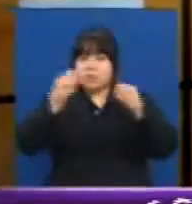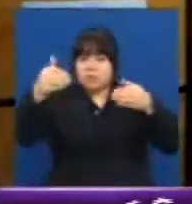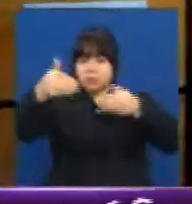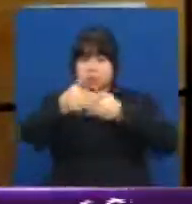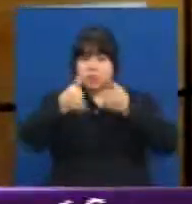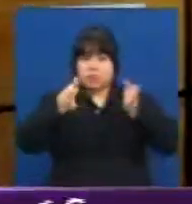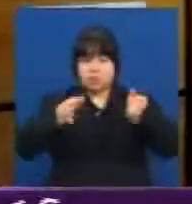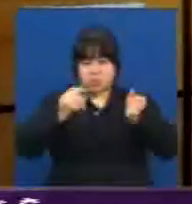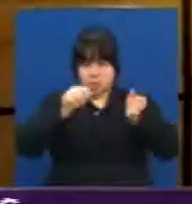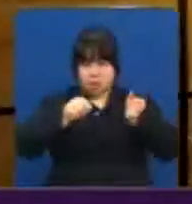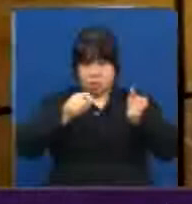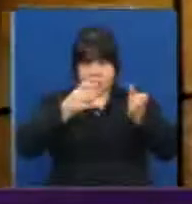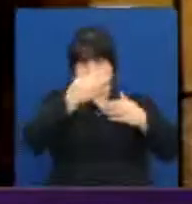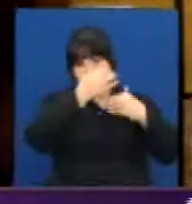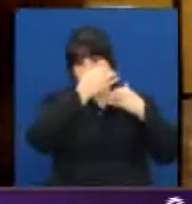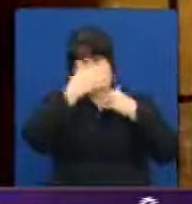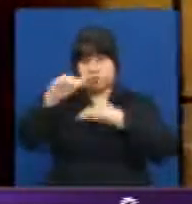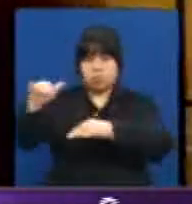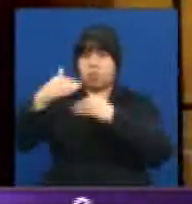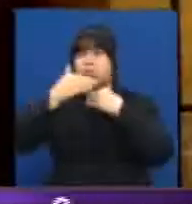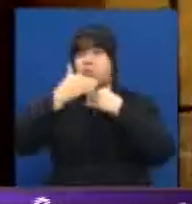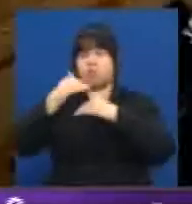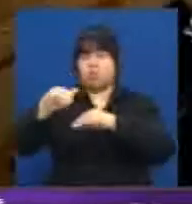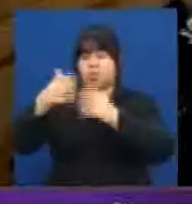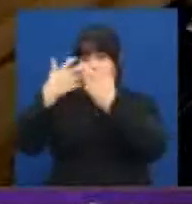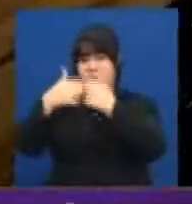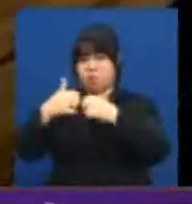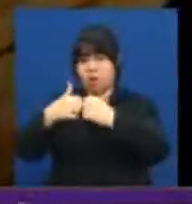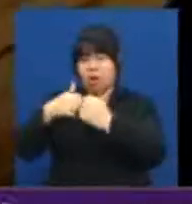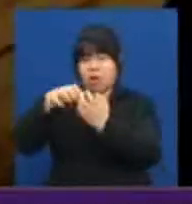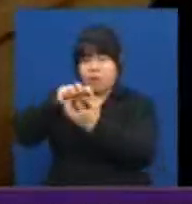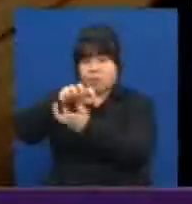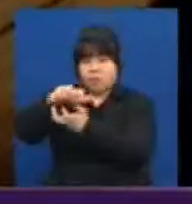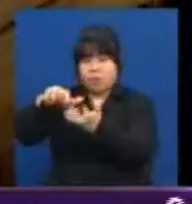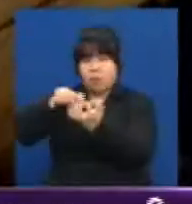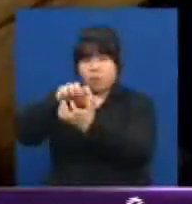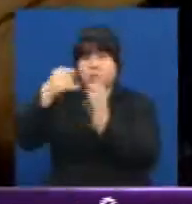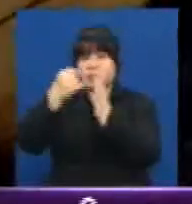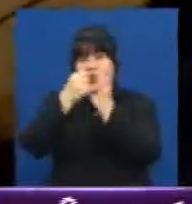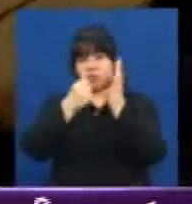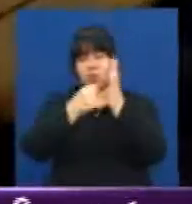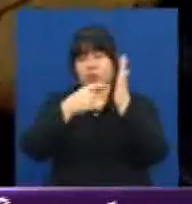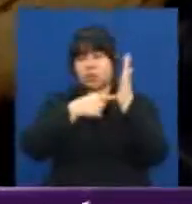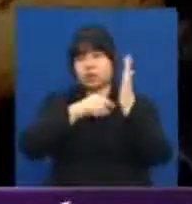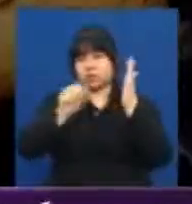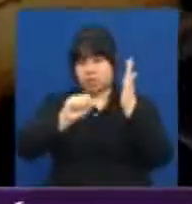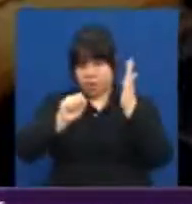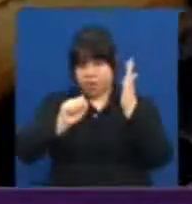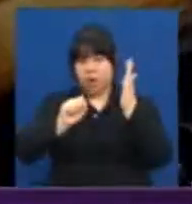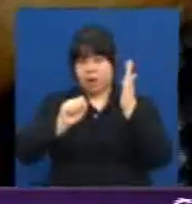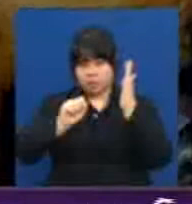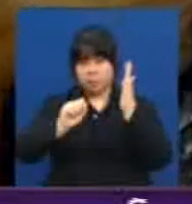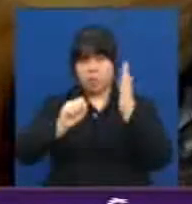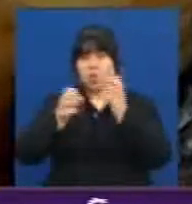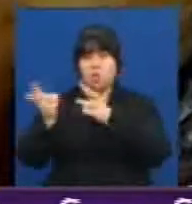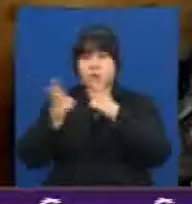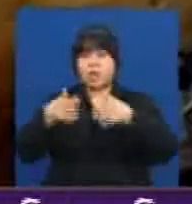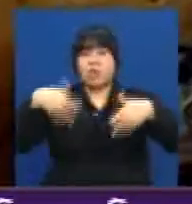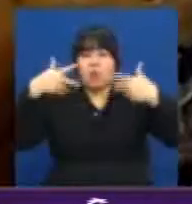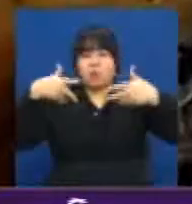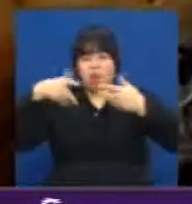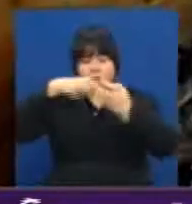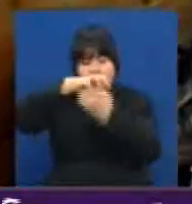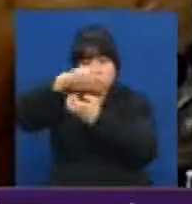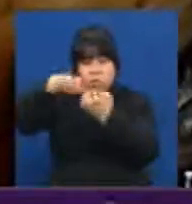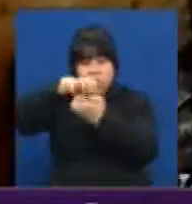ก่อนที่จะมีการเคลื่อนย้ายไปที่โรงงานหลอมเหล็กกรุงเทพฯจังหวัดสมุทรปราการเพื่อไปทำลายโดยวิธีหลอมความร้อนนะคะ